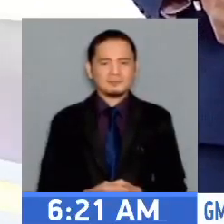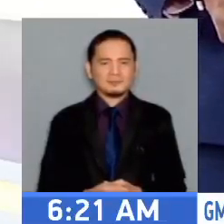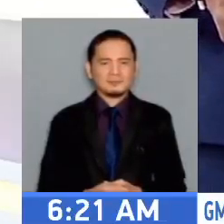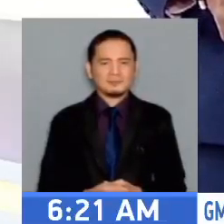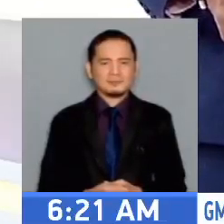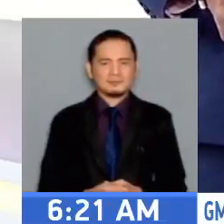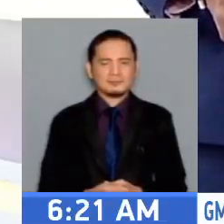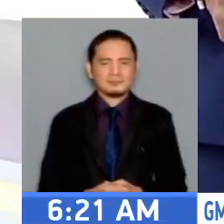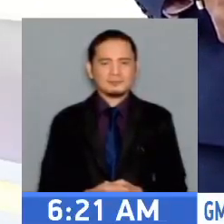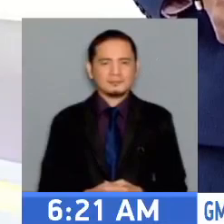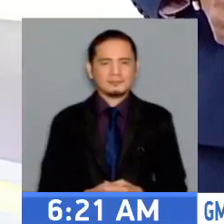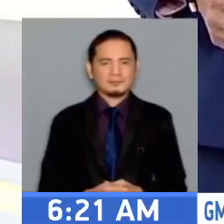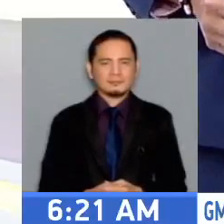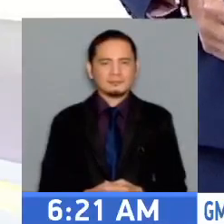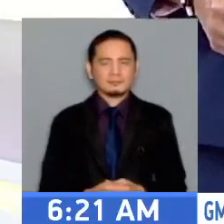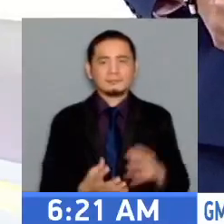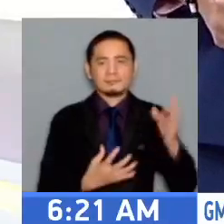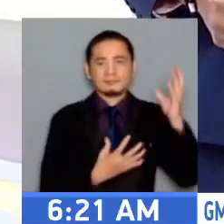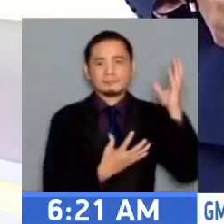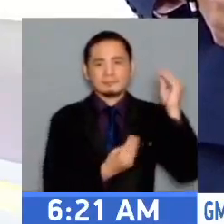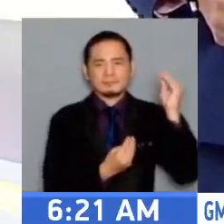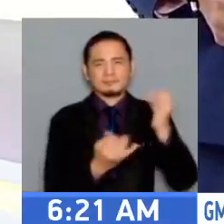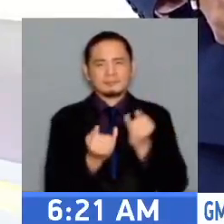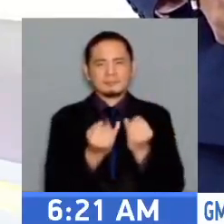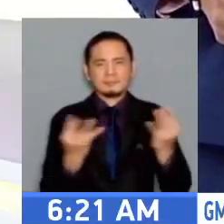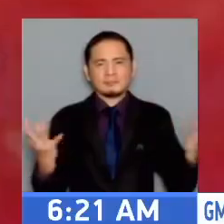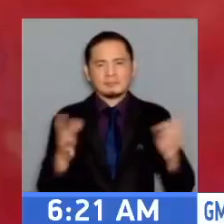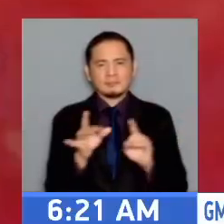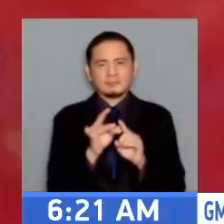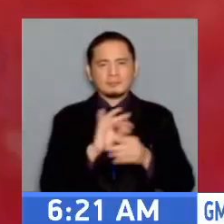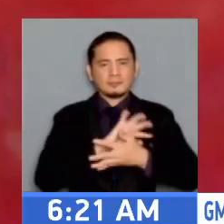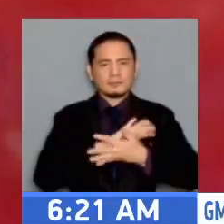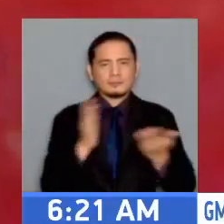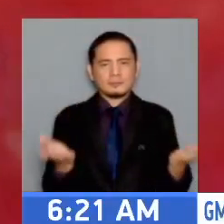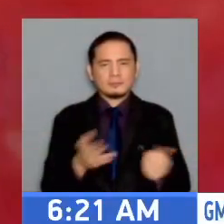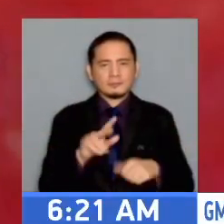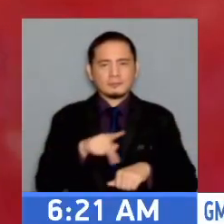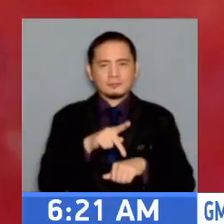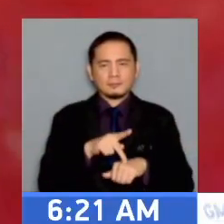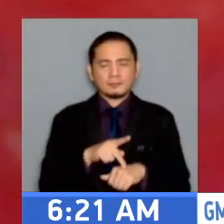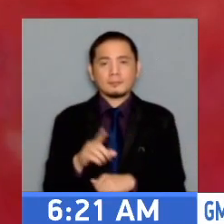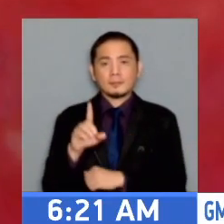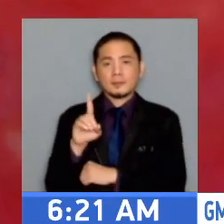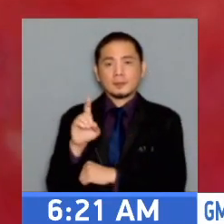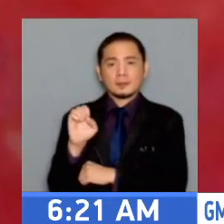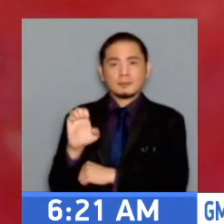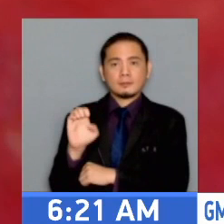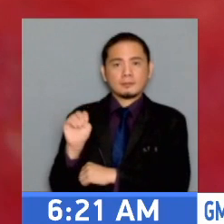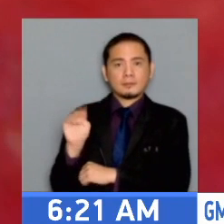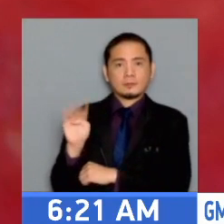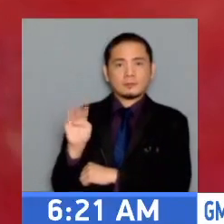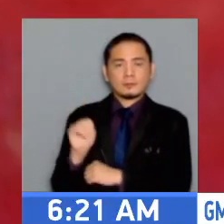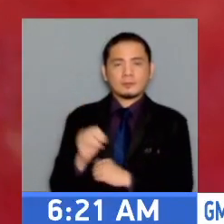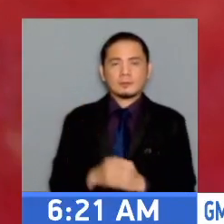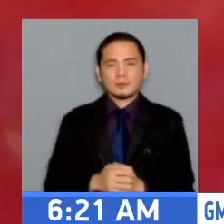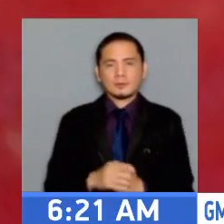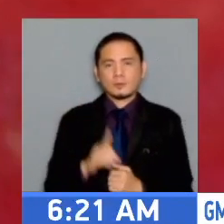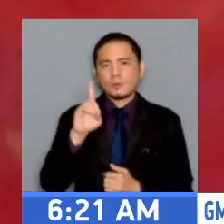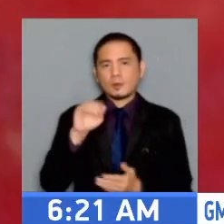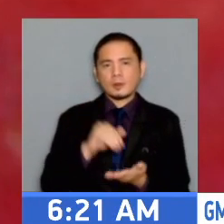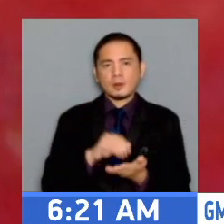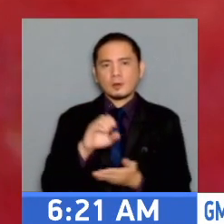Update tayo sa COVID-19 cases sa bansa. As of December 14, 1,009 ang naitalang bagong kaso